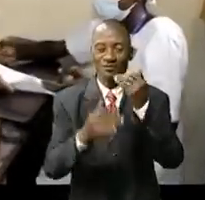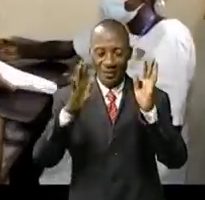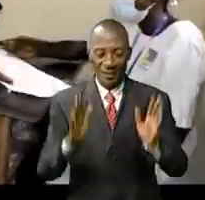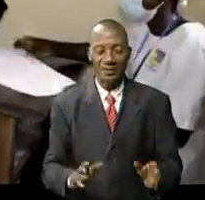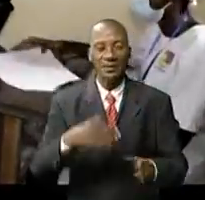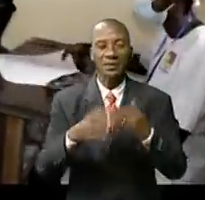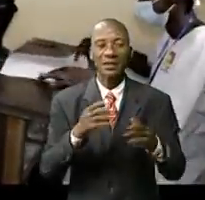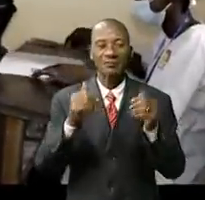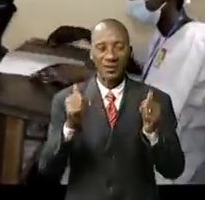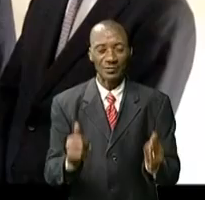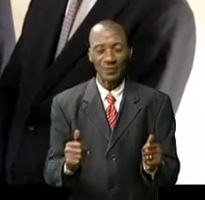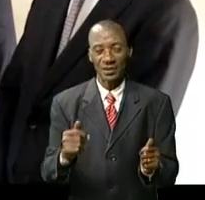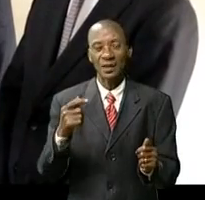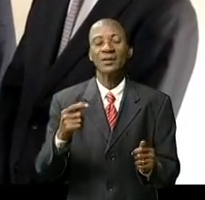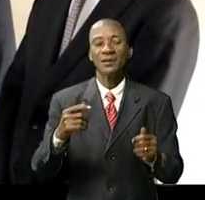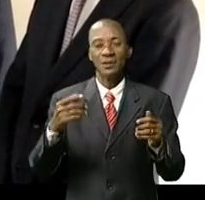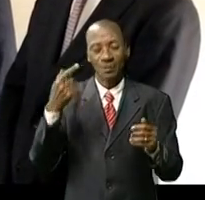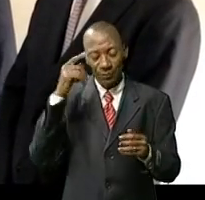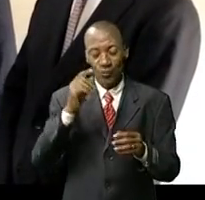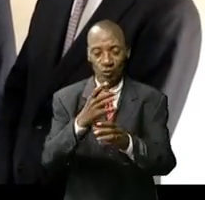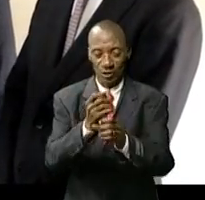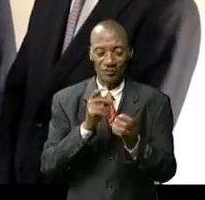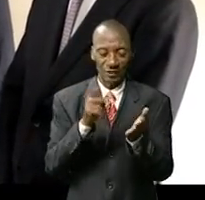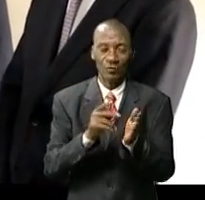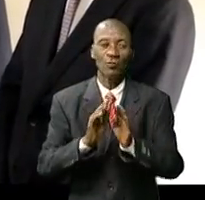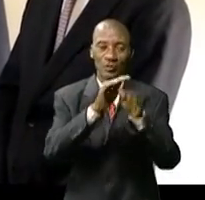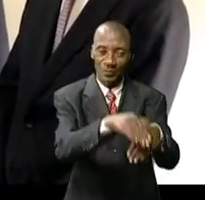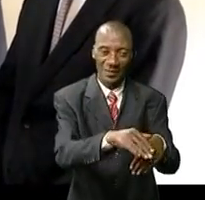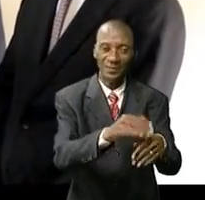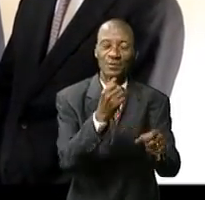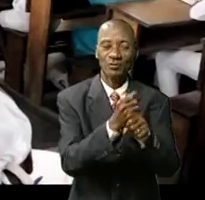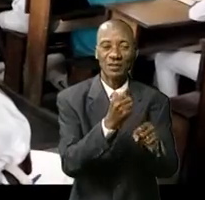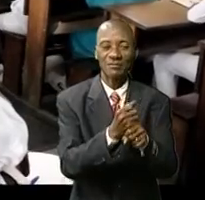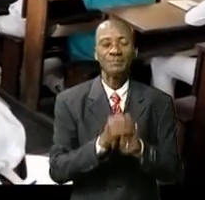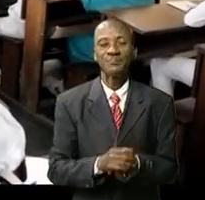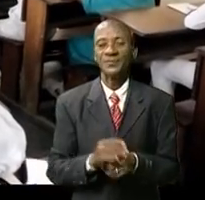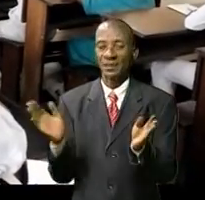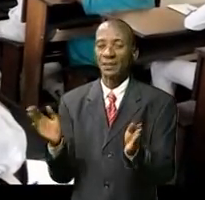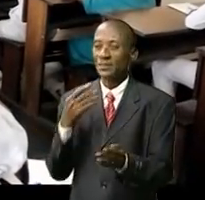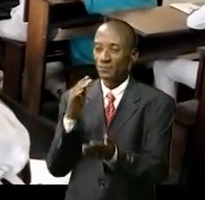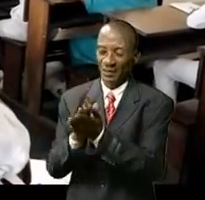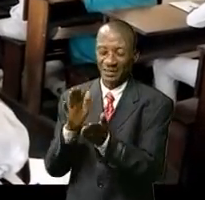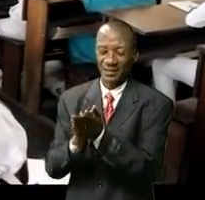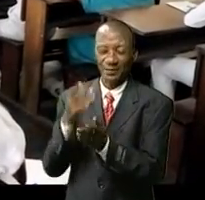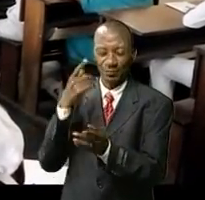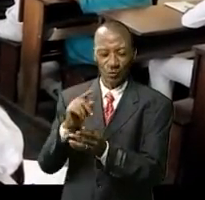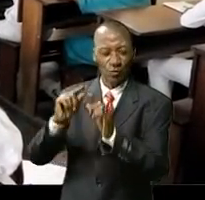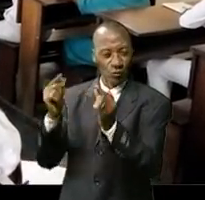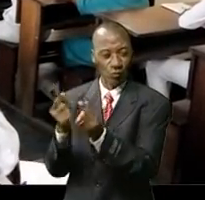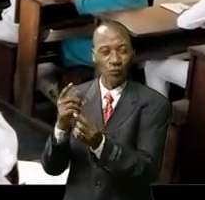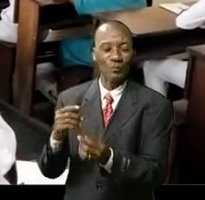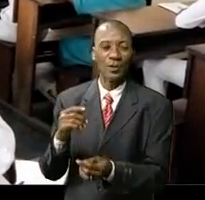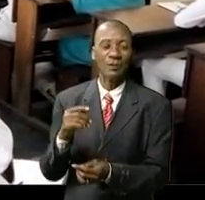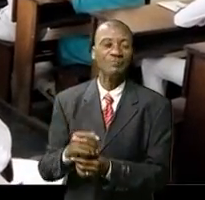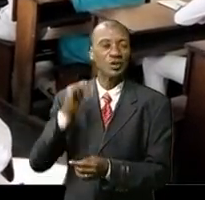rejoindre la grande famille infirmière. Elle a également remercié la JICA, coopération japonaise, pour leur appui logistique à ce jury national.